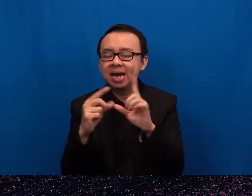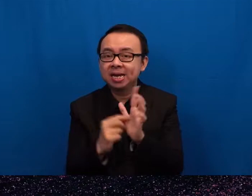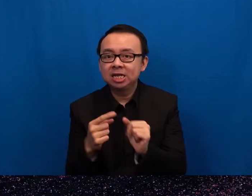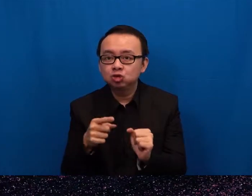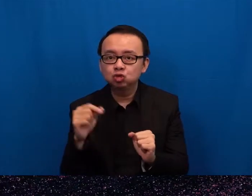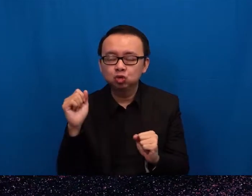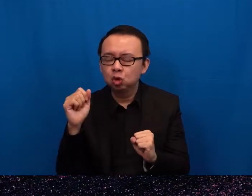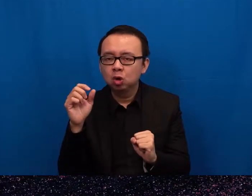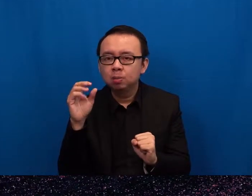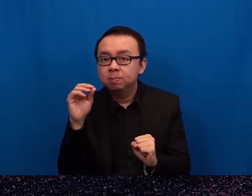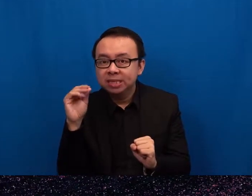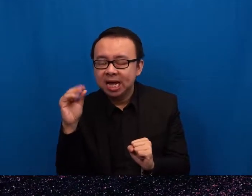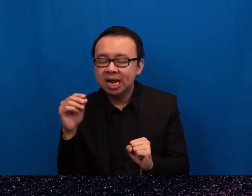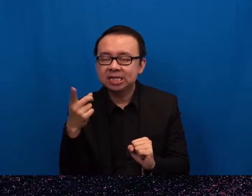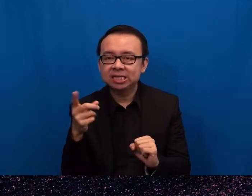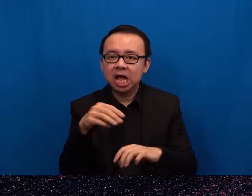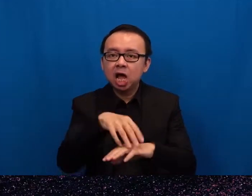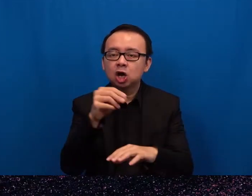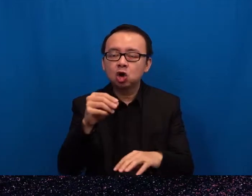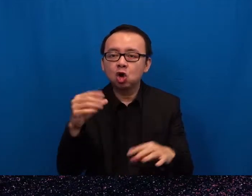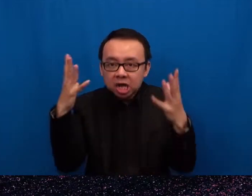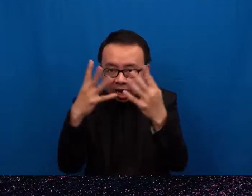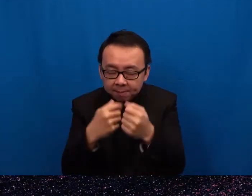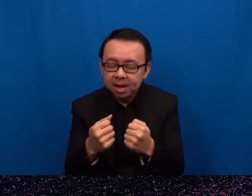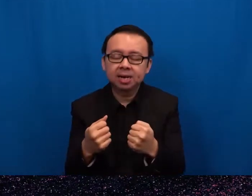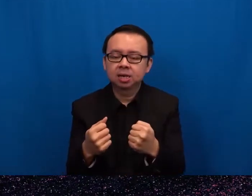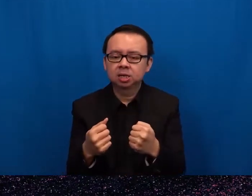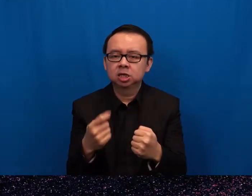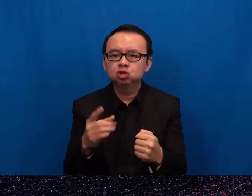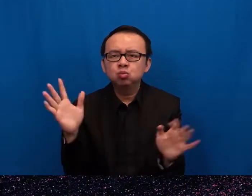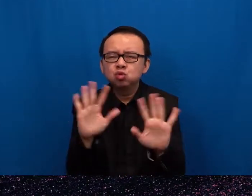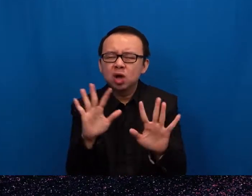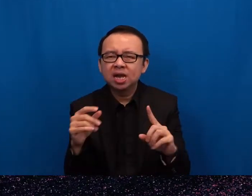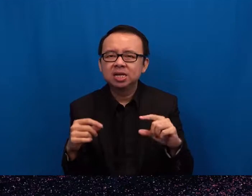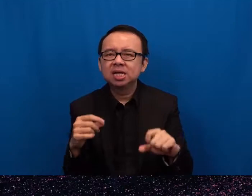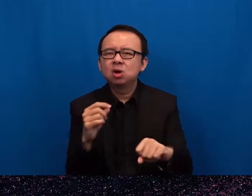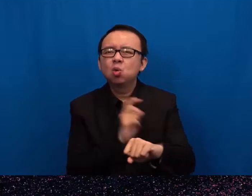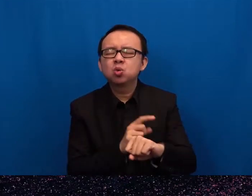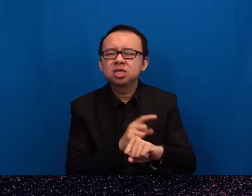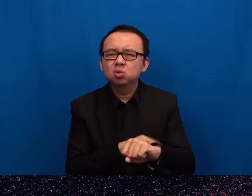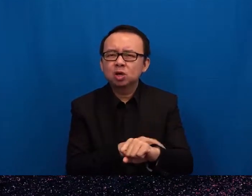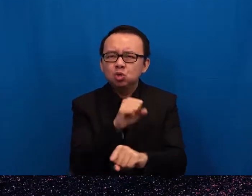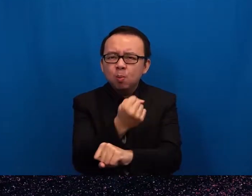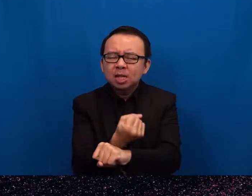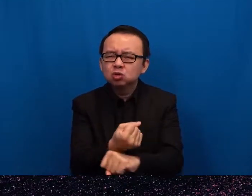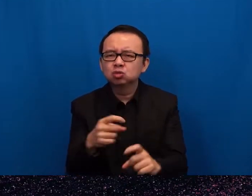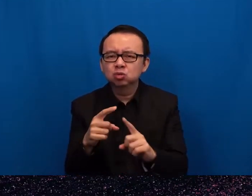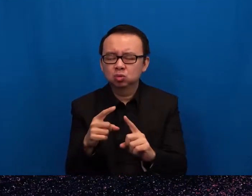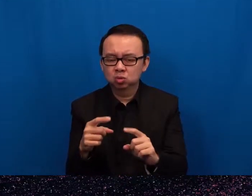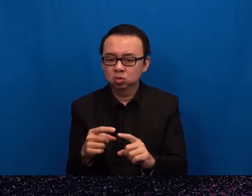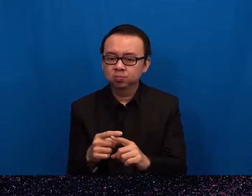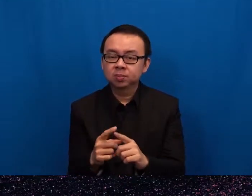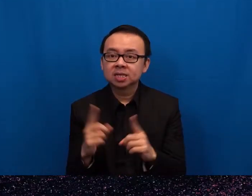masih dikuasai oleh roh kegelapan. Jadi bukan zaman modern atau zaman batu. Tapi daerah-daerah yang masih